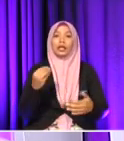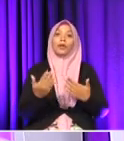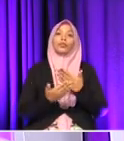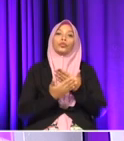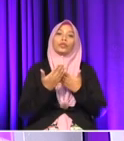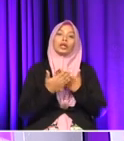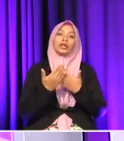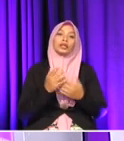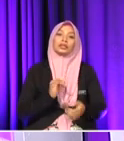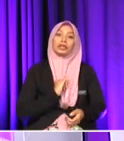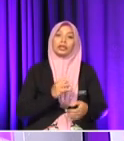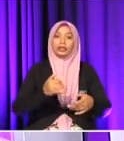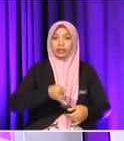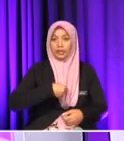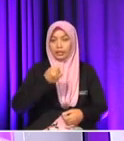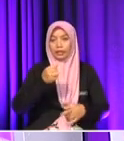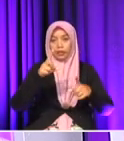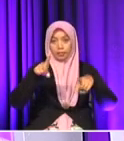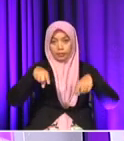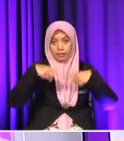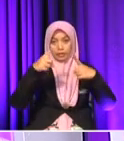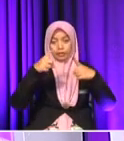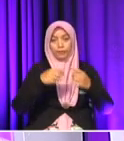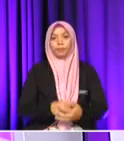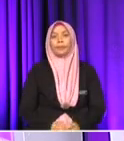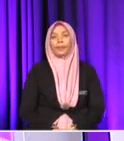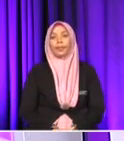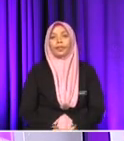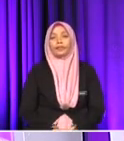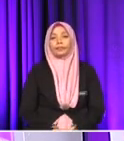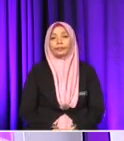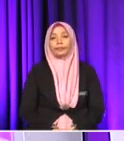yang saya ingin Pergilah destinasi saya juga